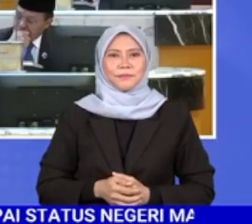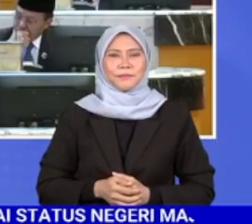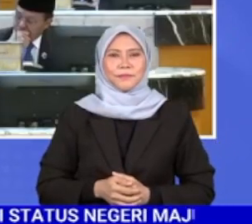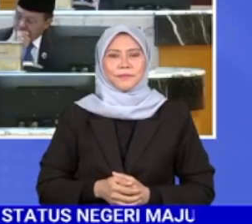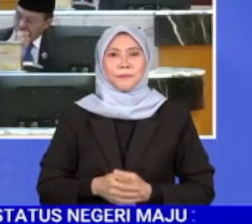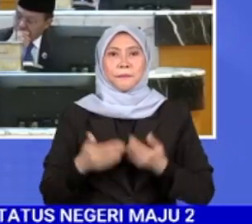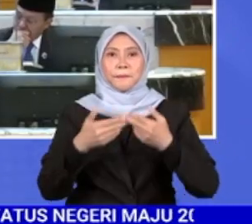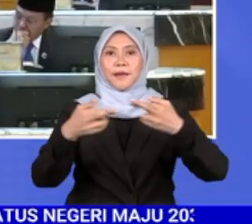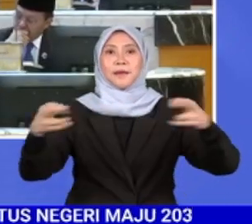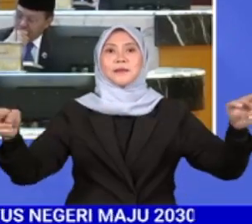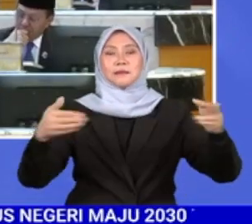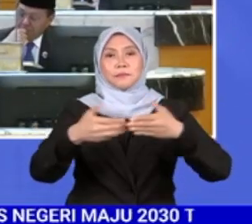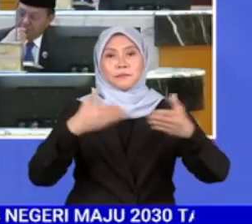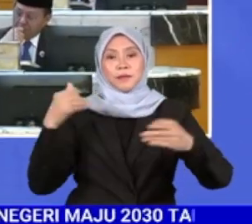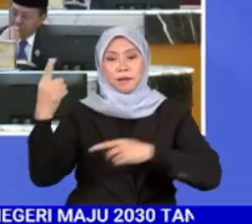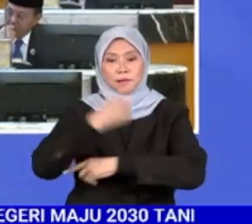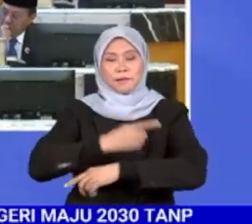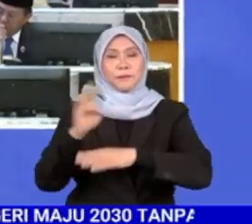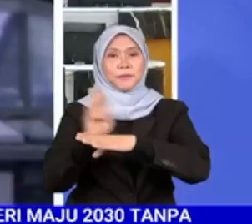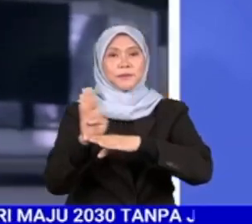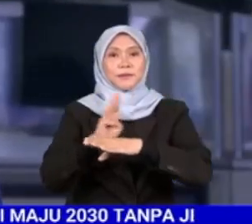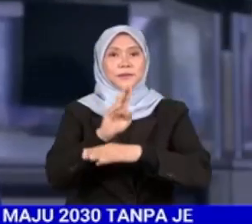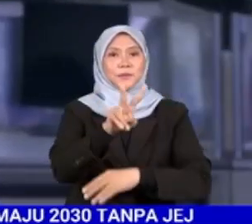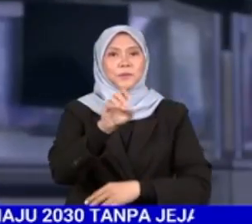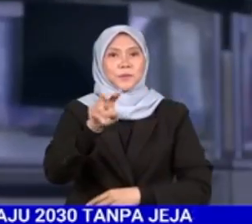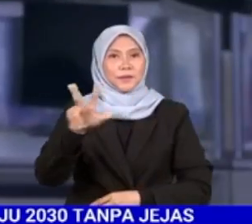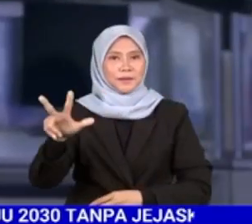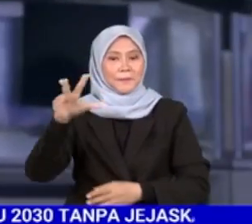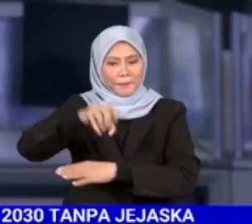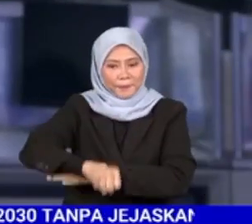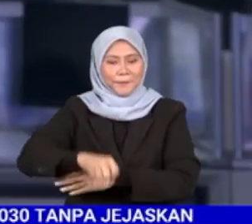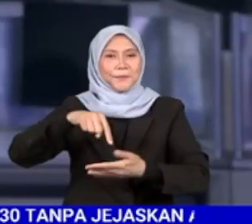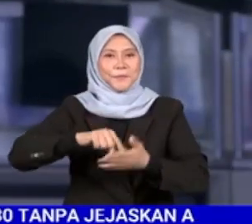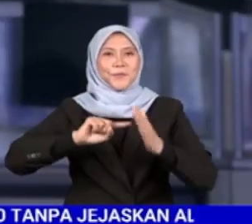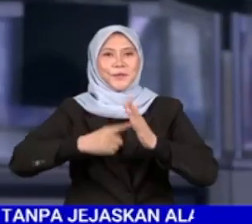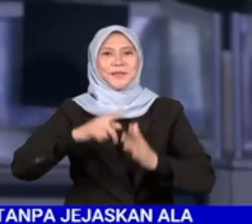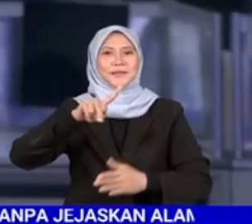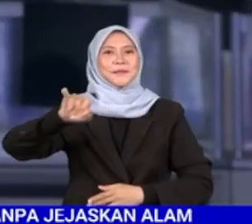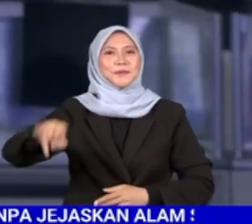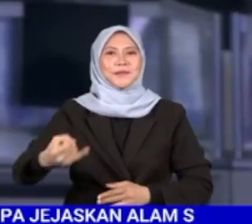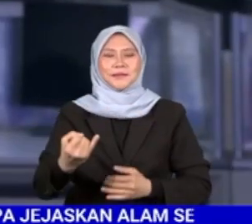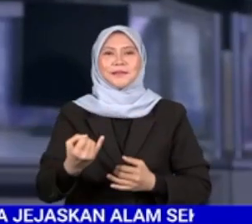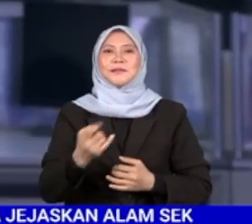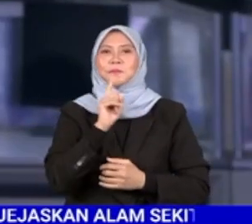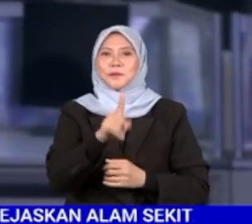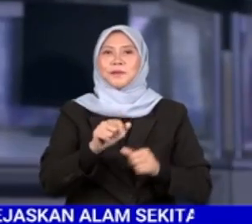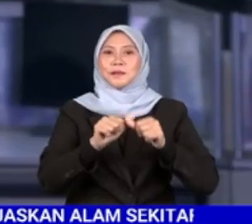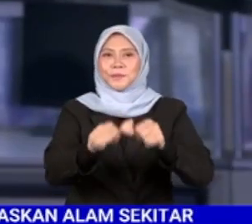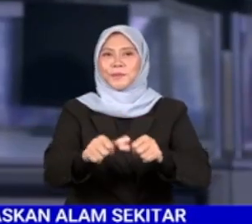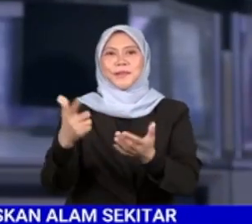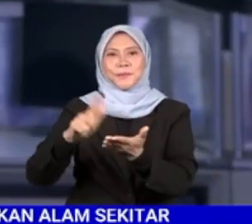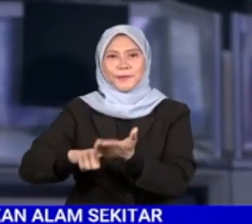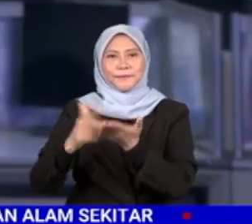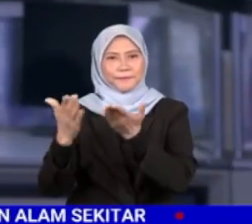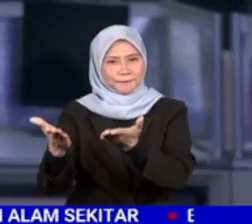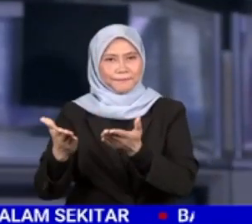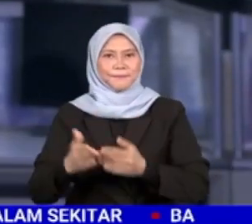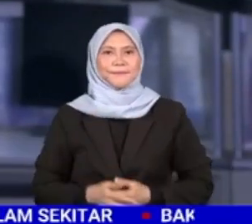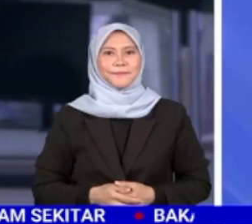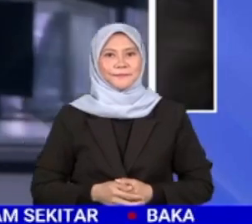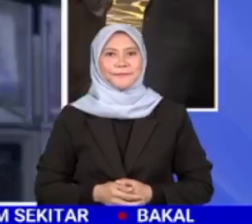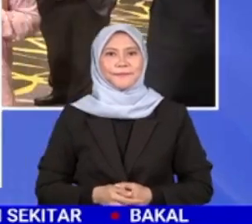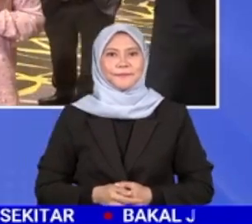Baik, pra-pelancaran Hari Usahawan Negara 2023 berlangsung malam ini di Petaling Jaya. Adilah, teruskan dengan laporannya.